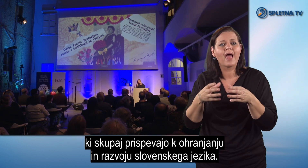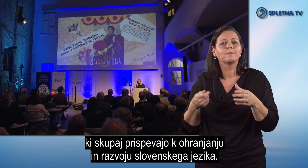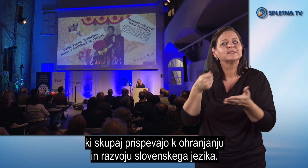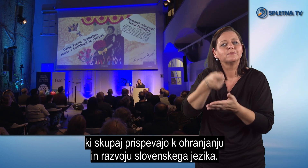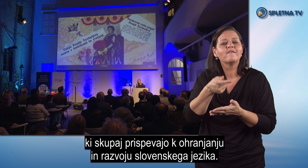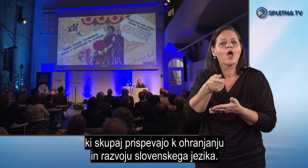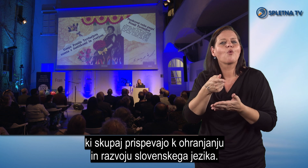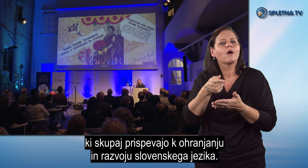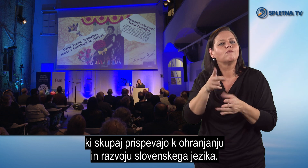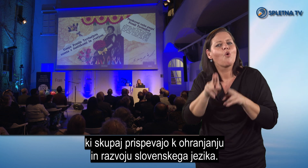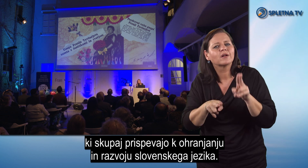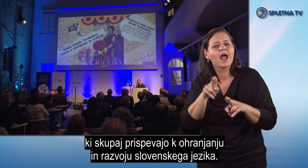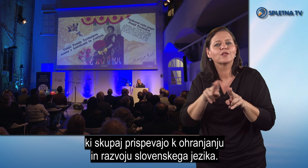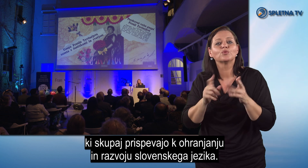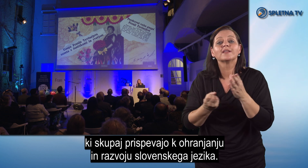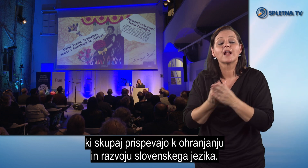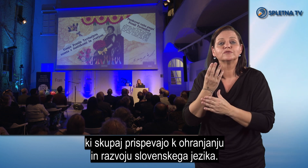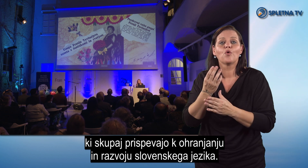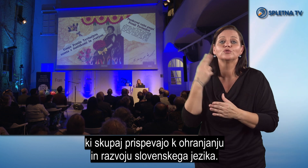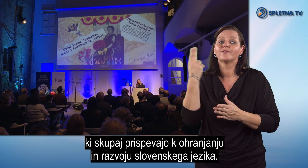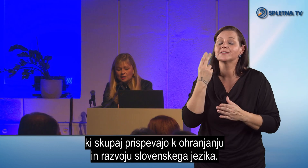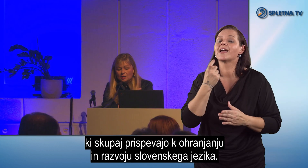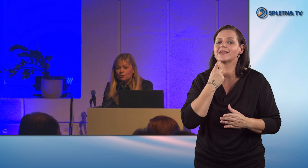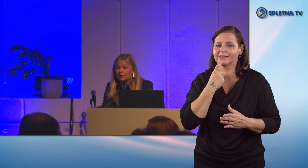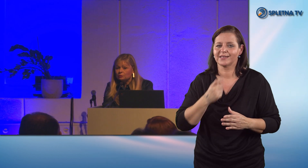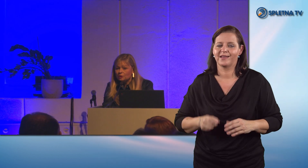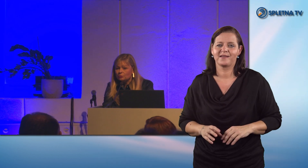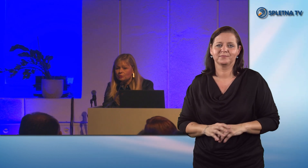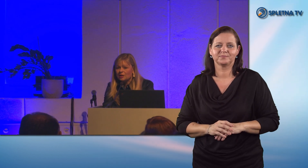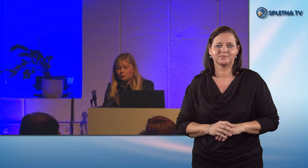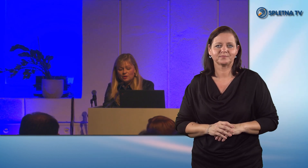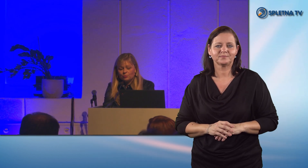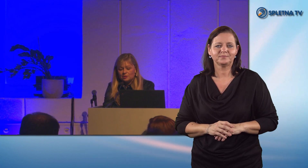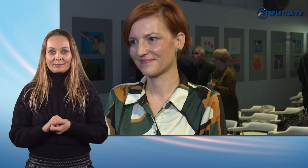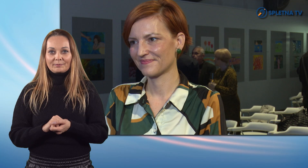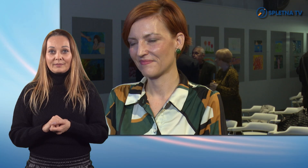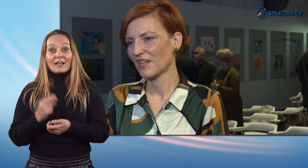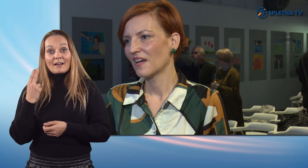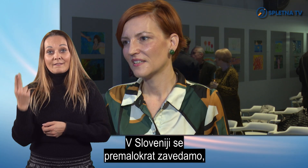skupaj prispevajo k ohranjanju in razvoju slovenskega jezika.